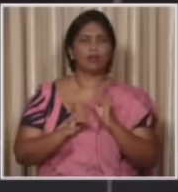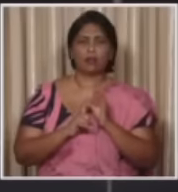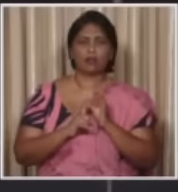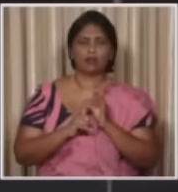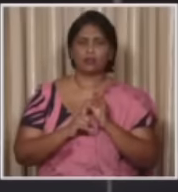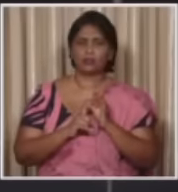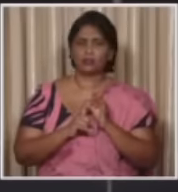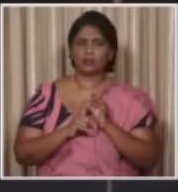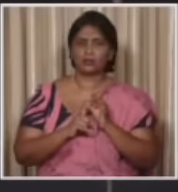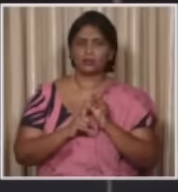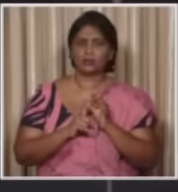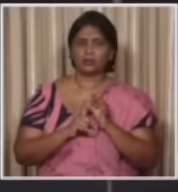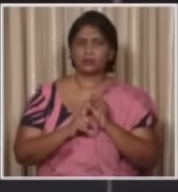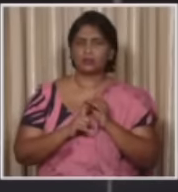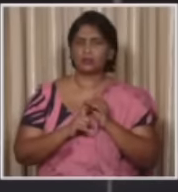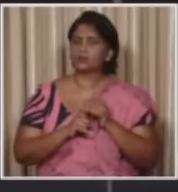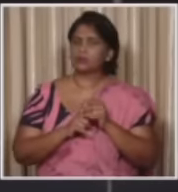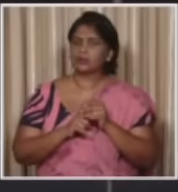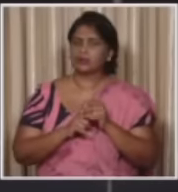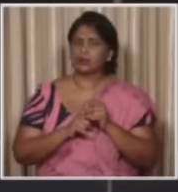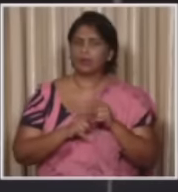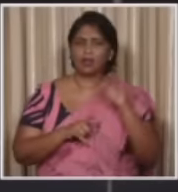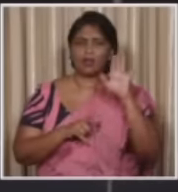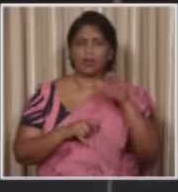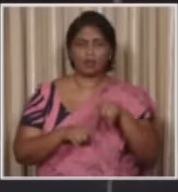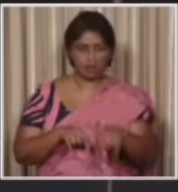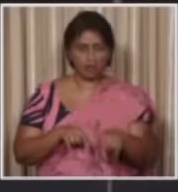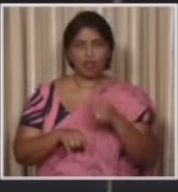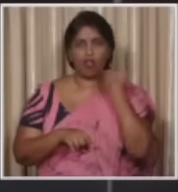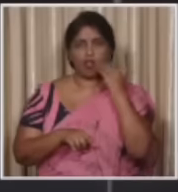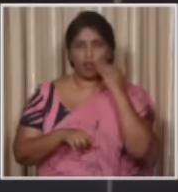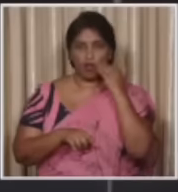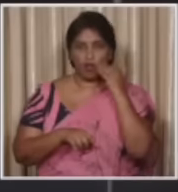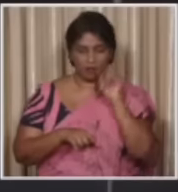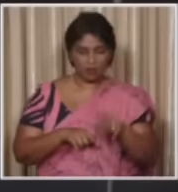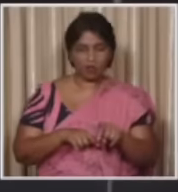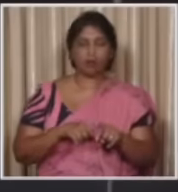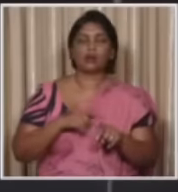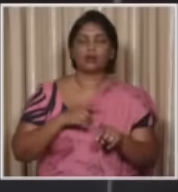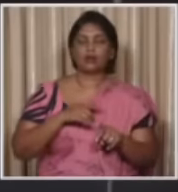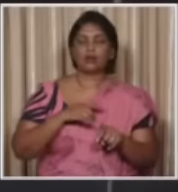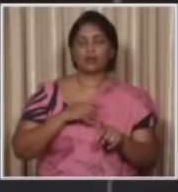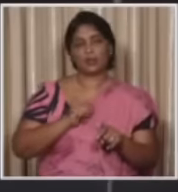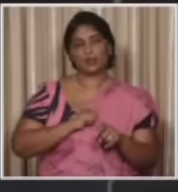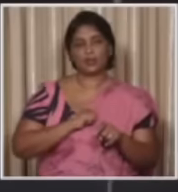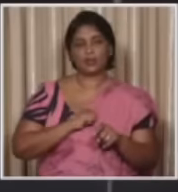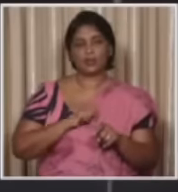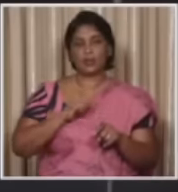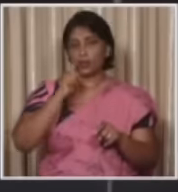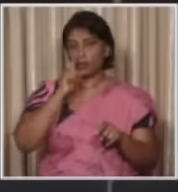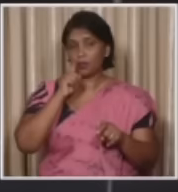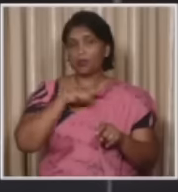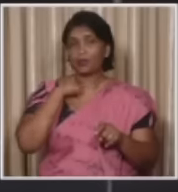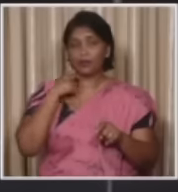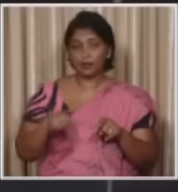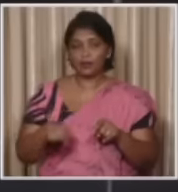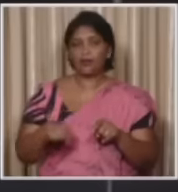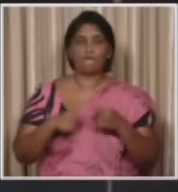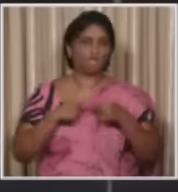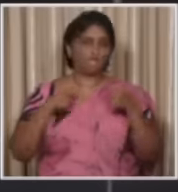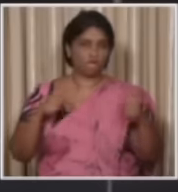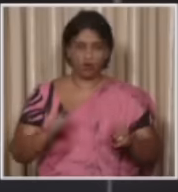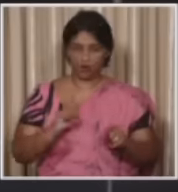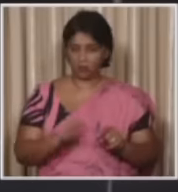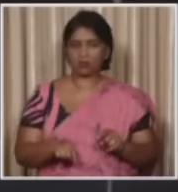ඇබ්සෙන්ට් තියෙන කියලා. ඒ වරප්‍රසාදය. මෙතන කොළපාට වොත්තම තින්නේ පක්ෂව. මෙතන නිල්පාට වොත්තම තින්නේ රතුපාට වොත්තම තින්නේ